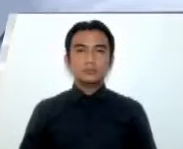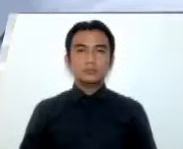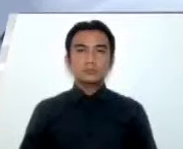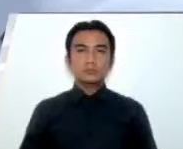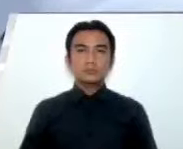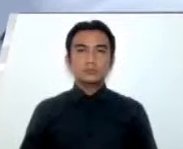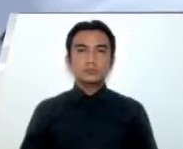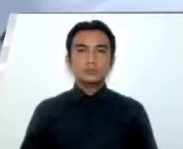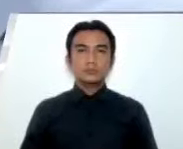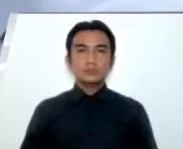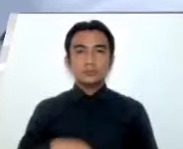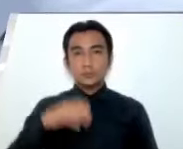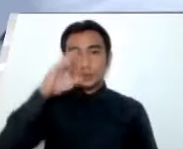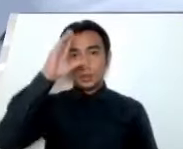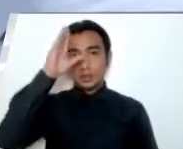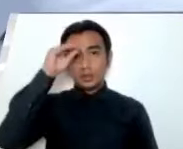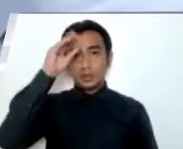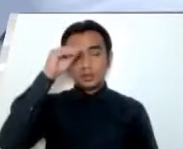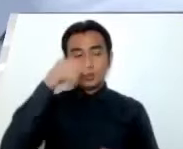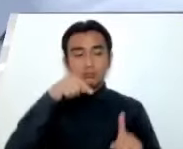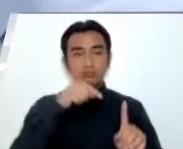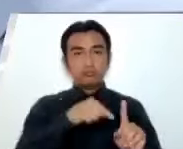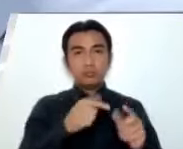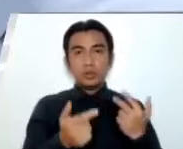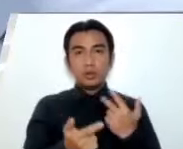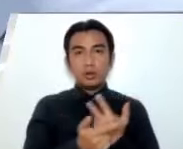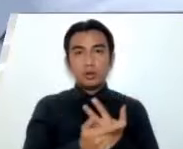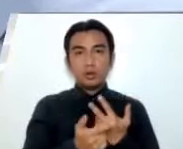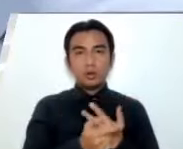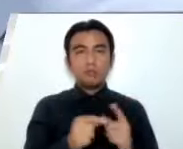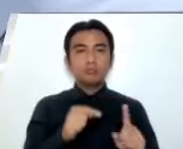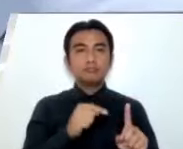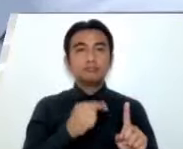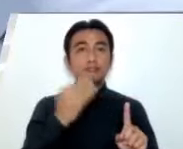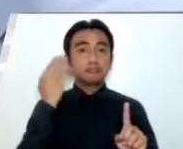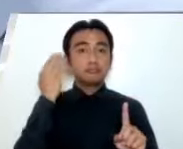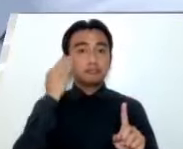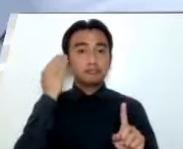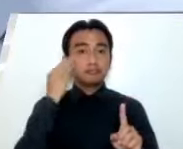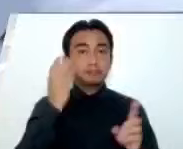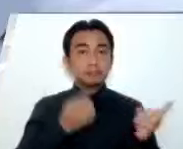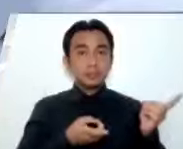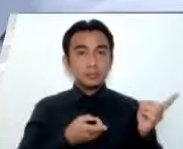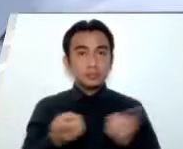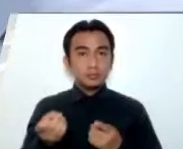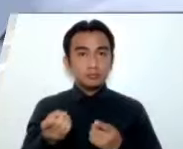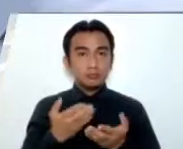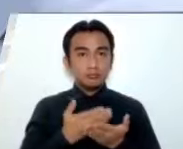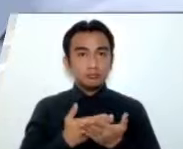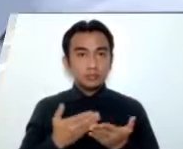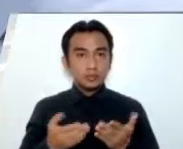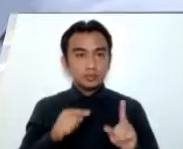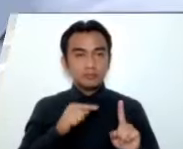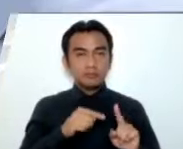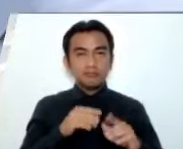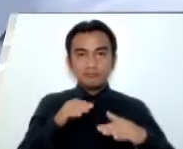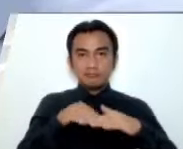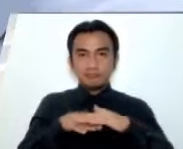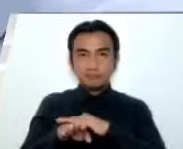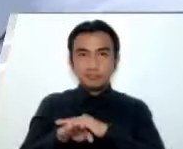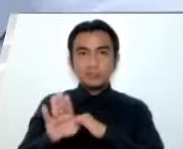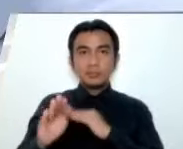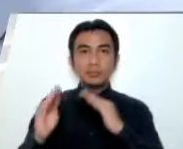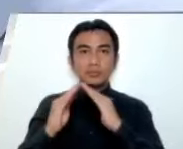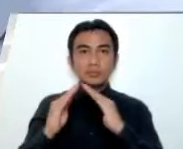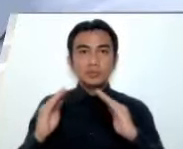Isang lalaki sa Pila, Laguna na hinihinalang nagpanggap na magde-deliver ng package ang pumasok sa loob ng isang bahay nang walang